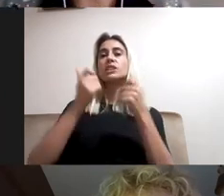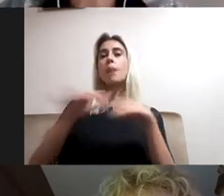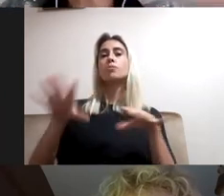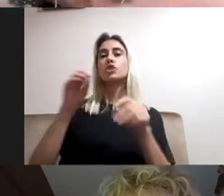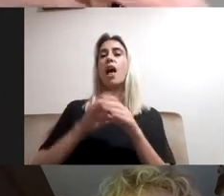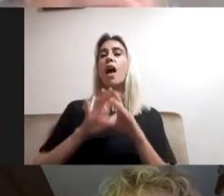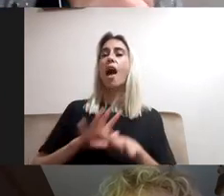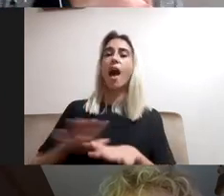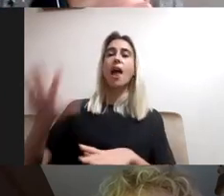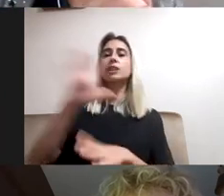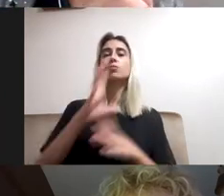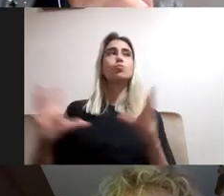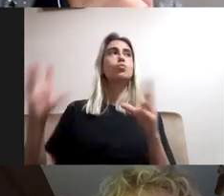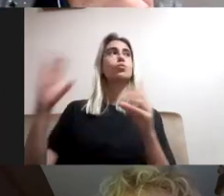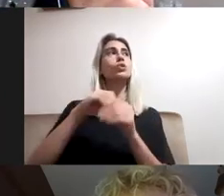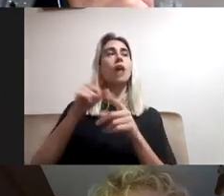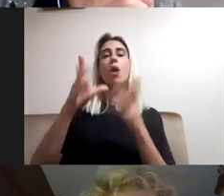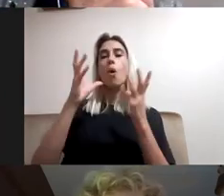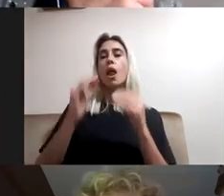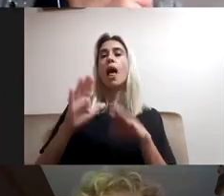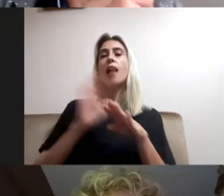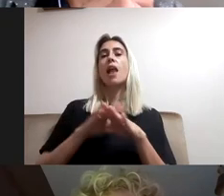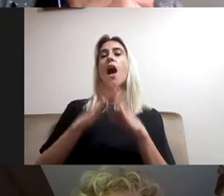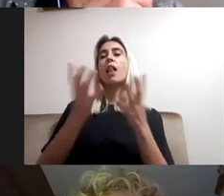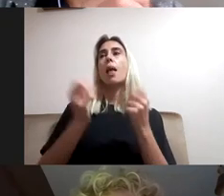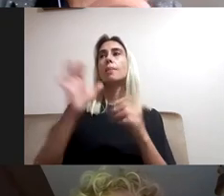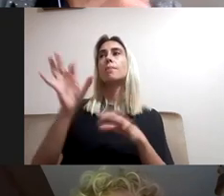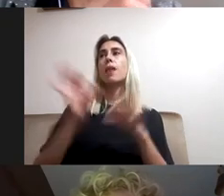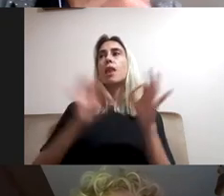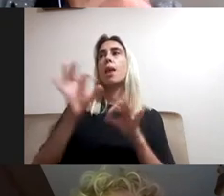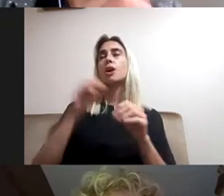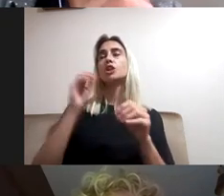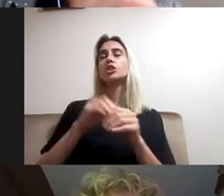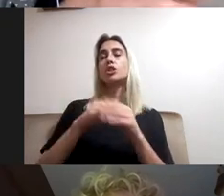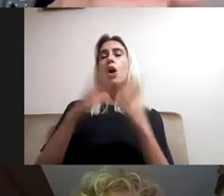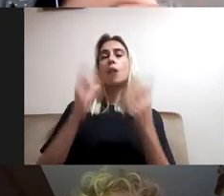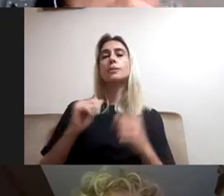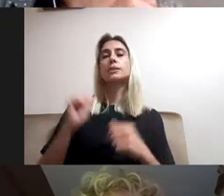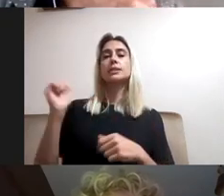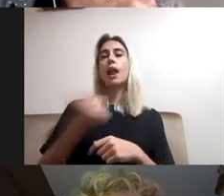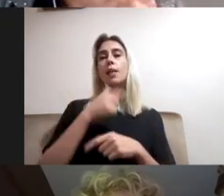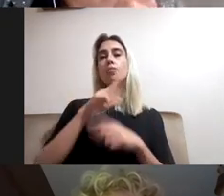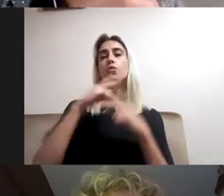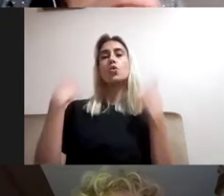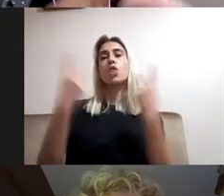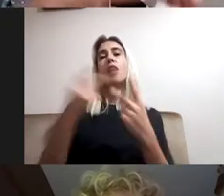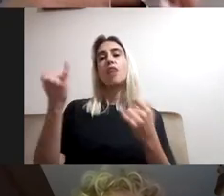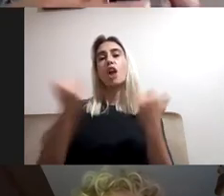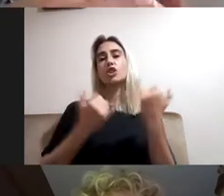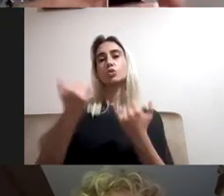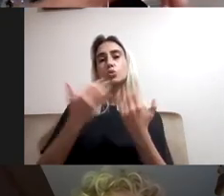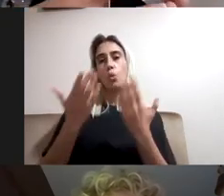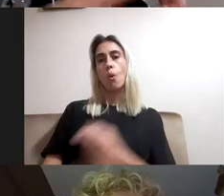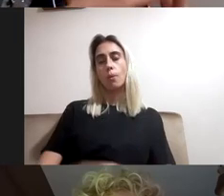bir bütünsel olarak ele alan bir planlama içinde olması gerektiğini şu anda zaten bütün dünya tartışıyor. Yani bu